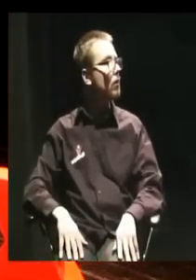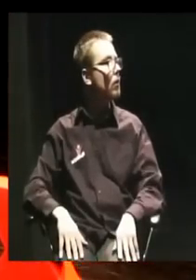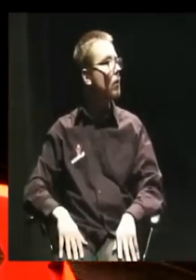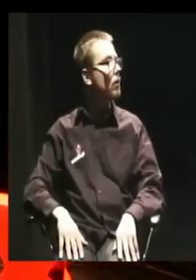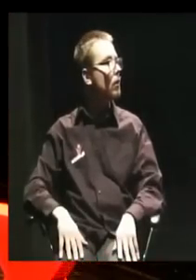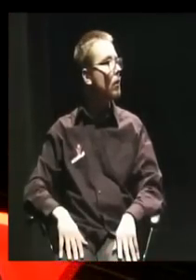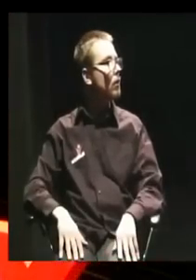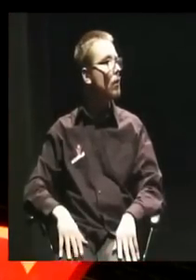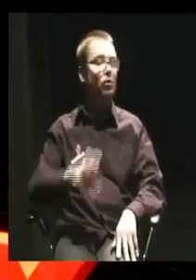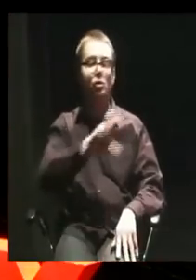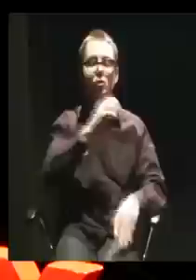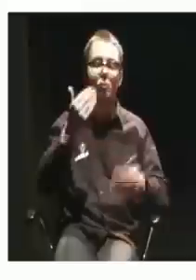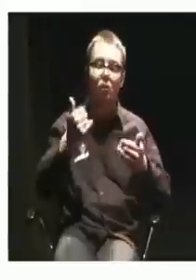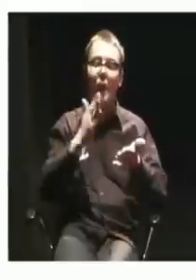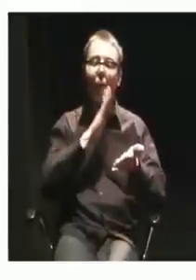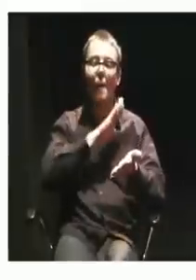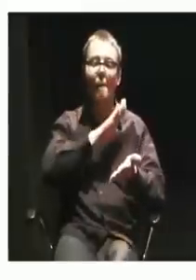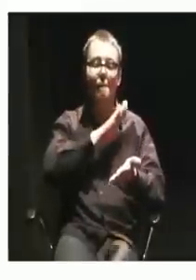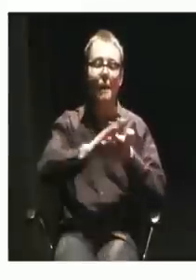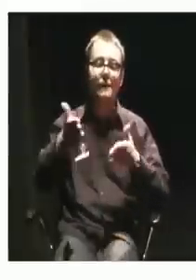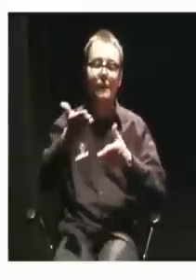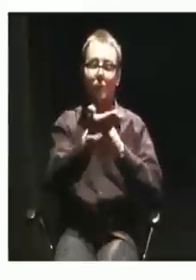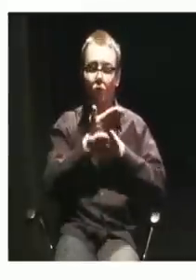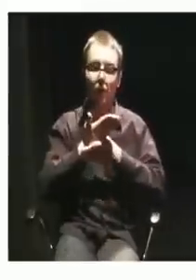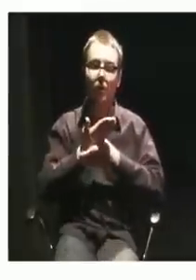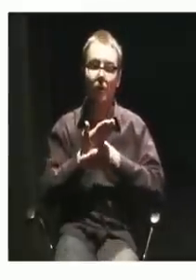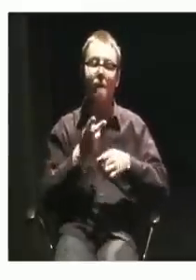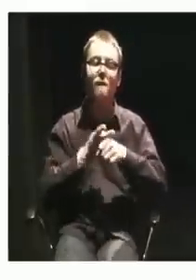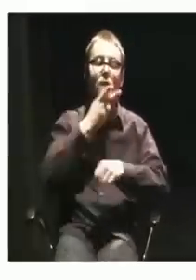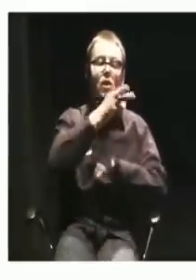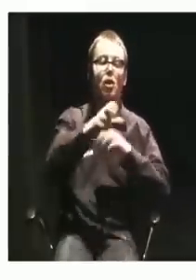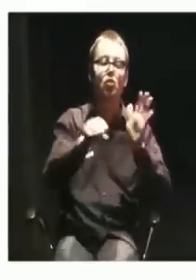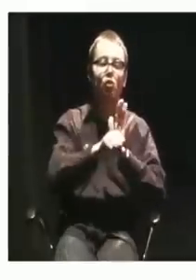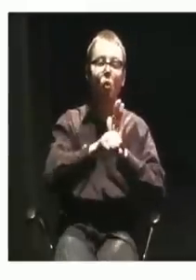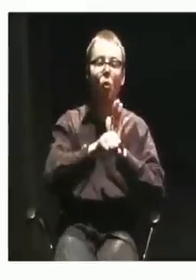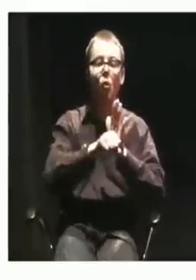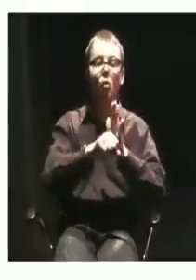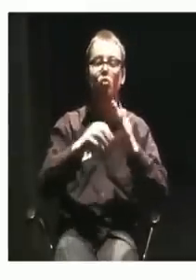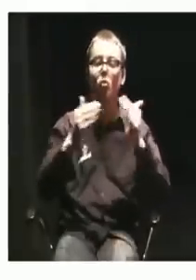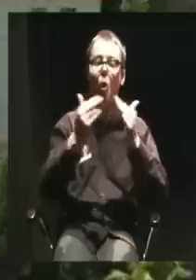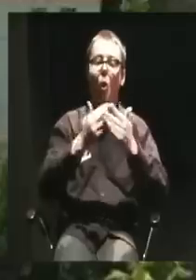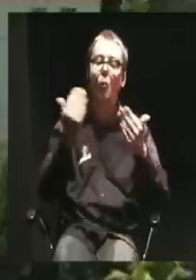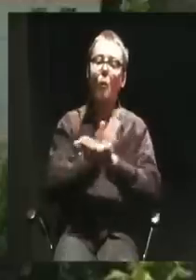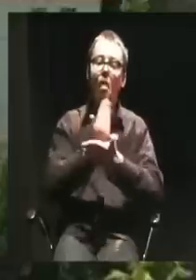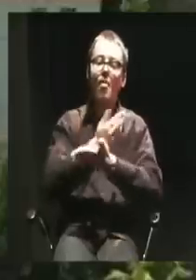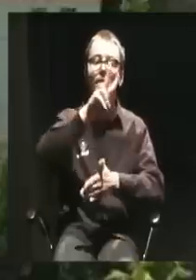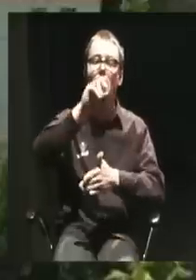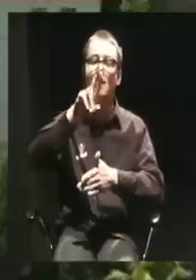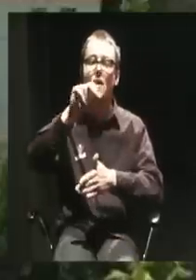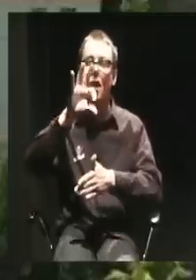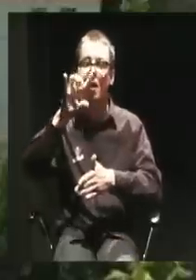do domu Versace w Miami? Za pomocą kieliszka wina? Oczywiście, że można. Kiedy byłem w Miami, zobaczyłem przepiękny